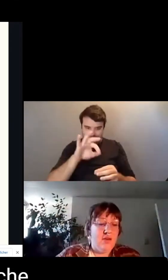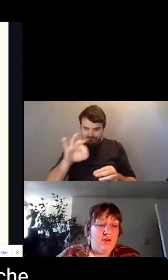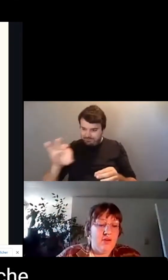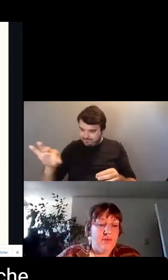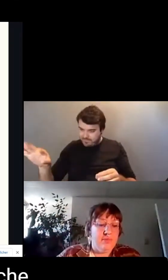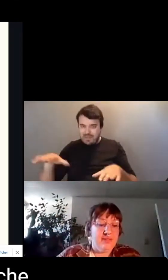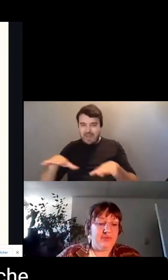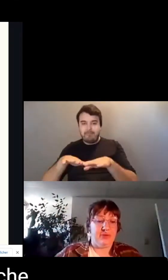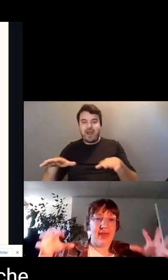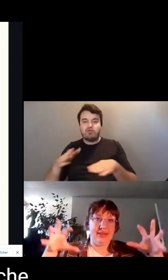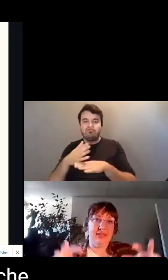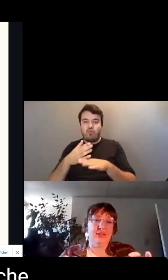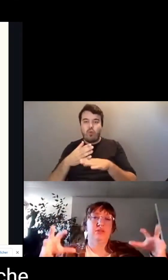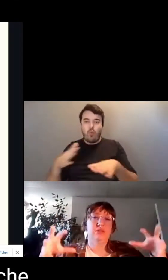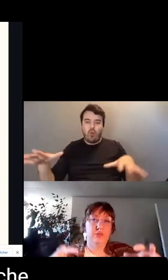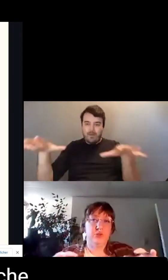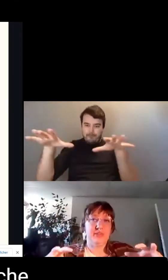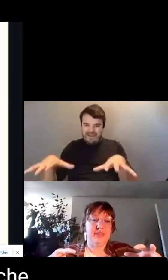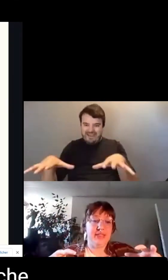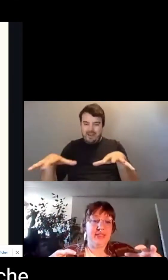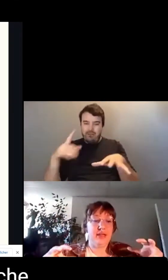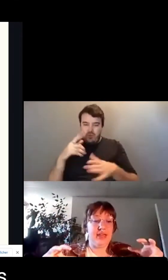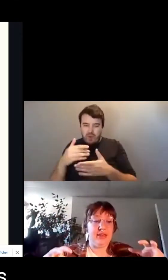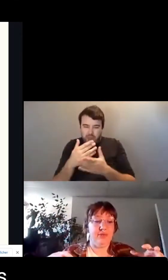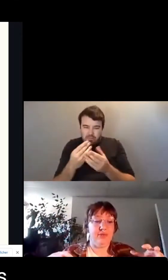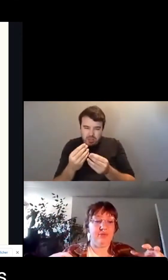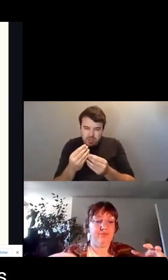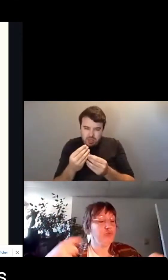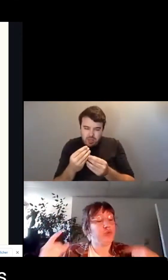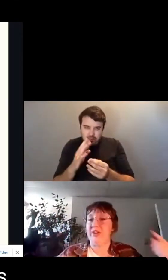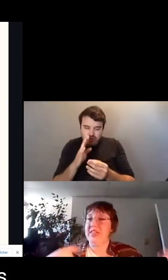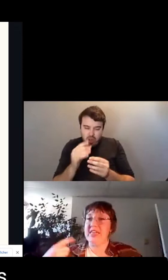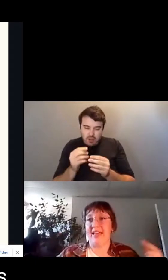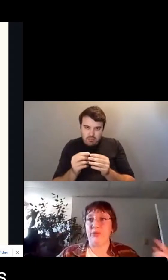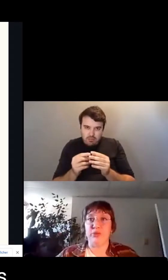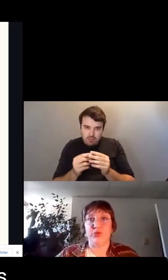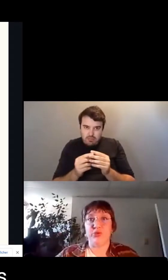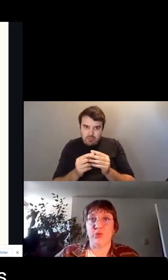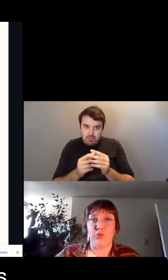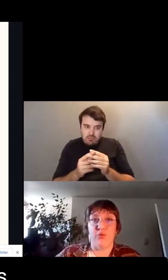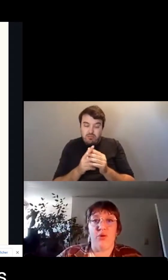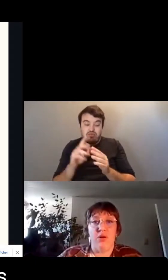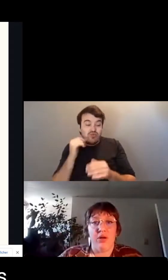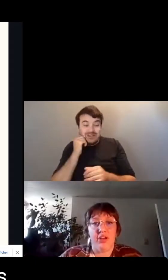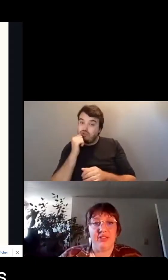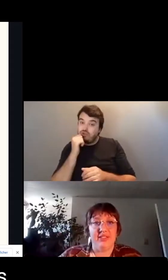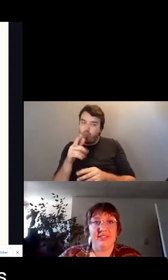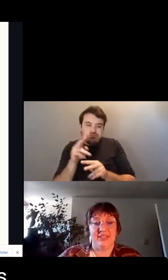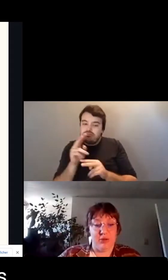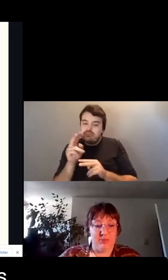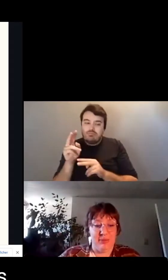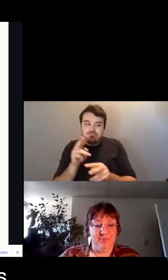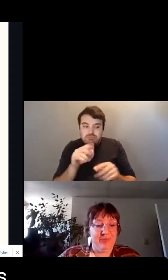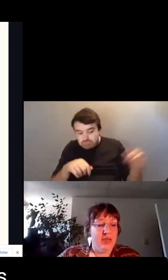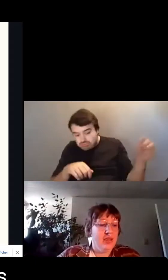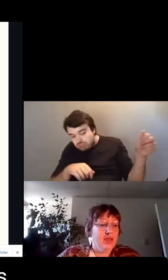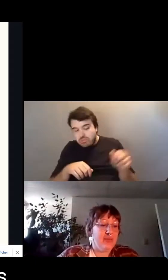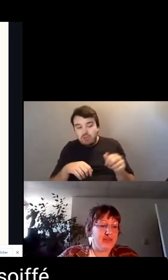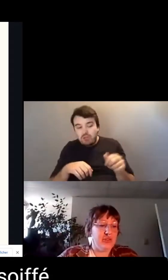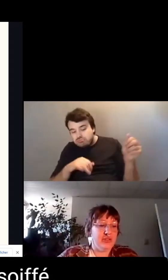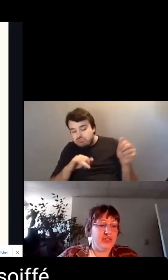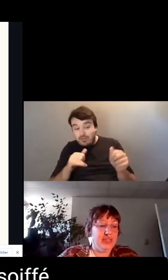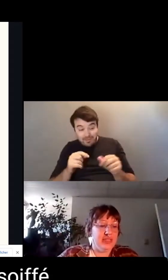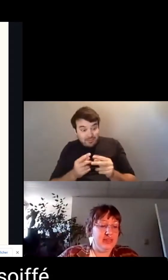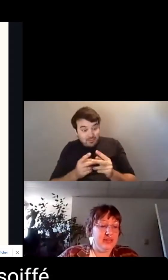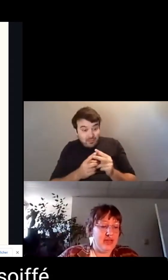et ça va garder l'humidité et surveiller à tous les jours pour voir si ça se passe bien.